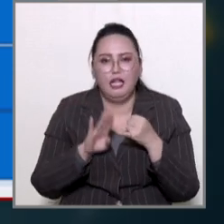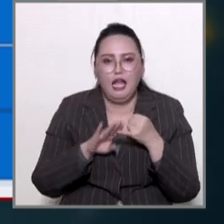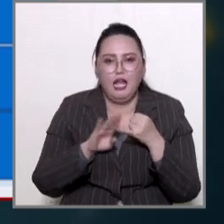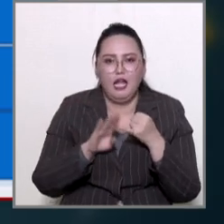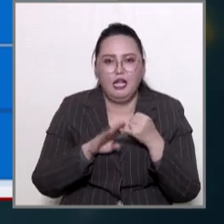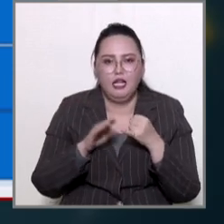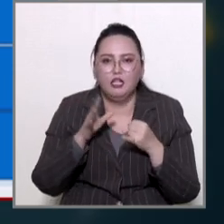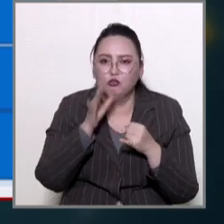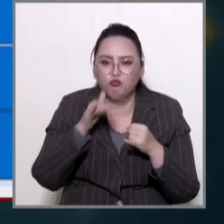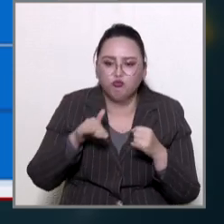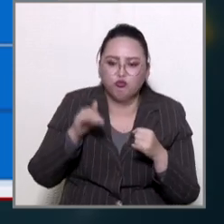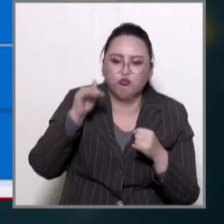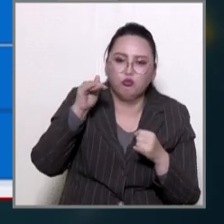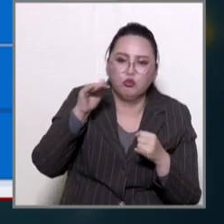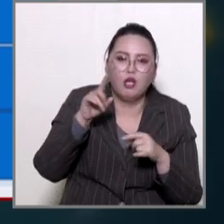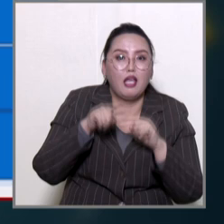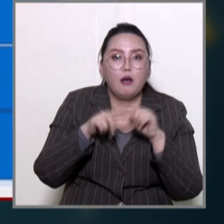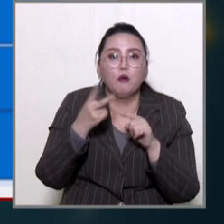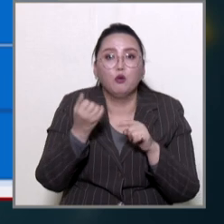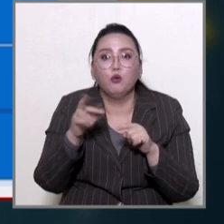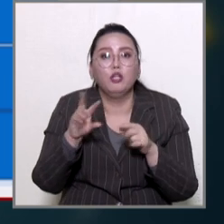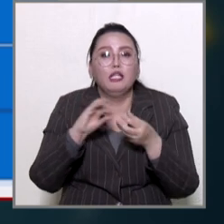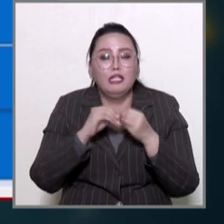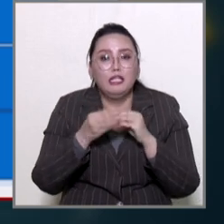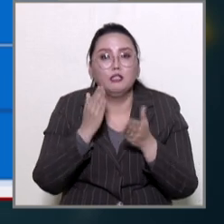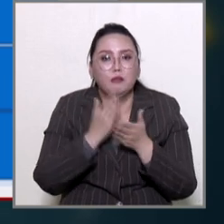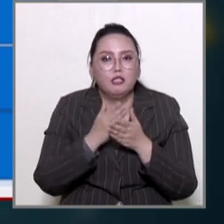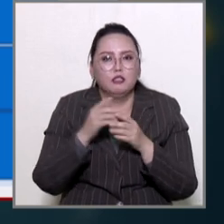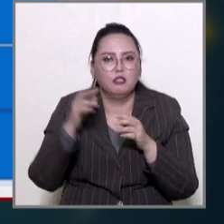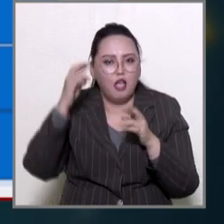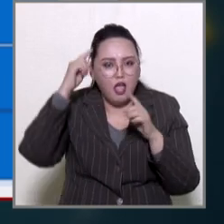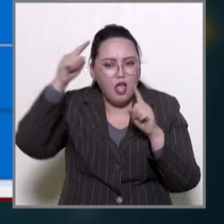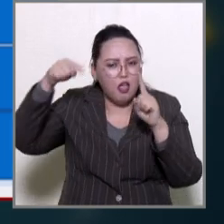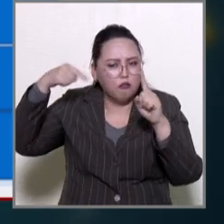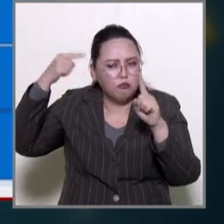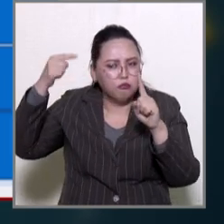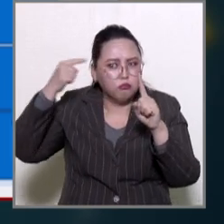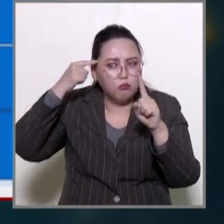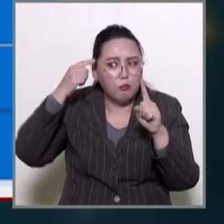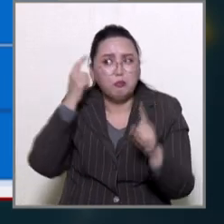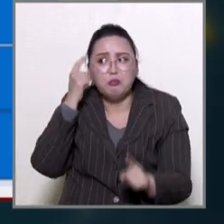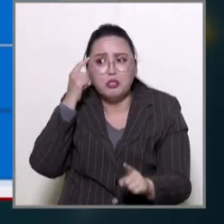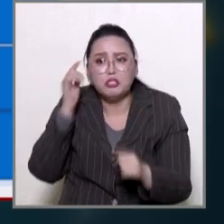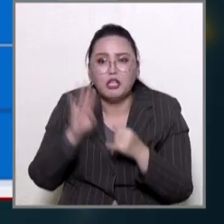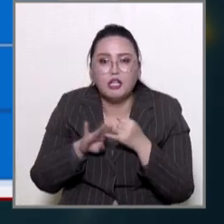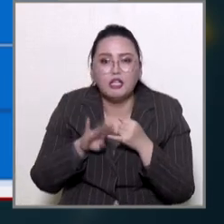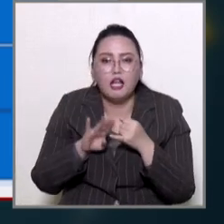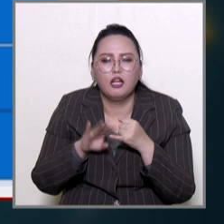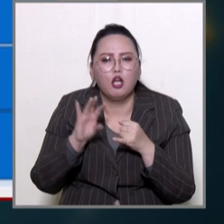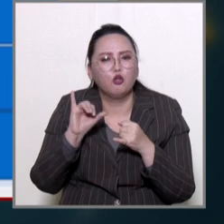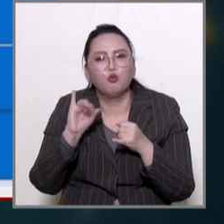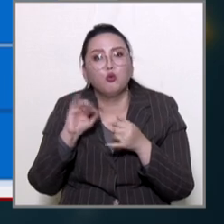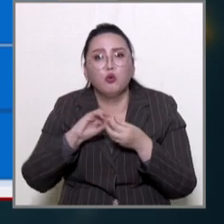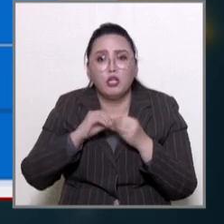хойноо ямар үйл явдал өрнөж байсан, эврээ арайл тотгошоо ургаж байгааг нь анзаарсан үедээ хэрхэн яаж